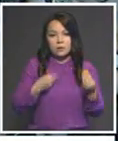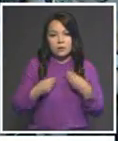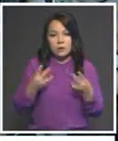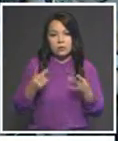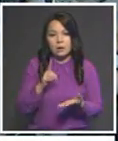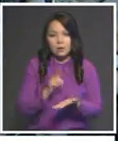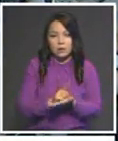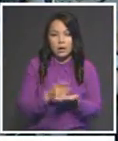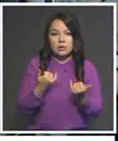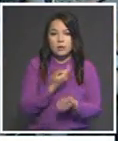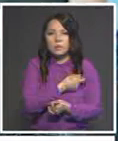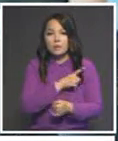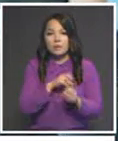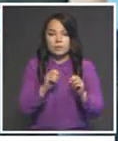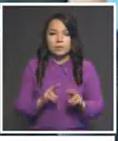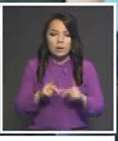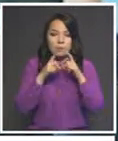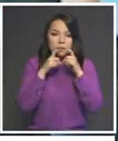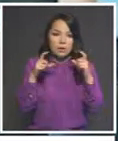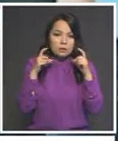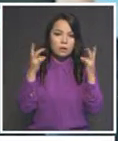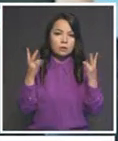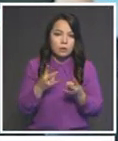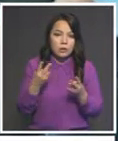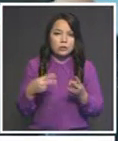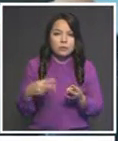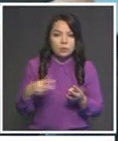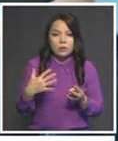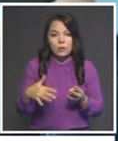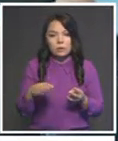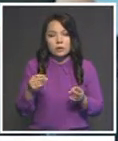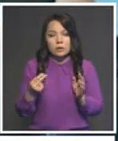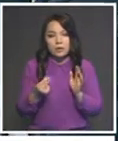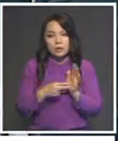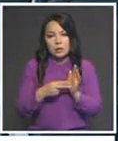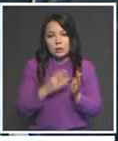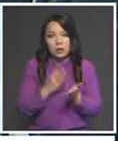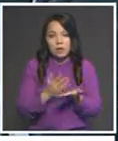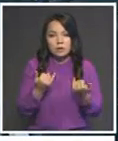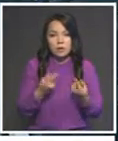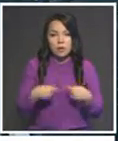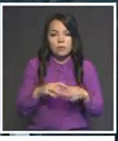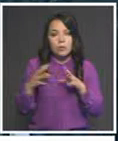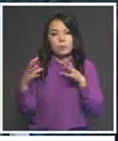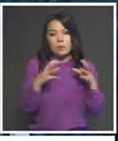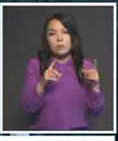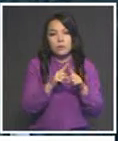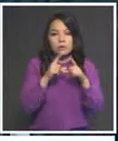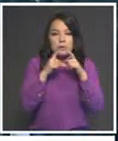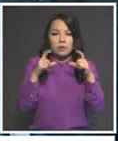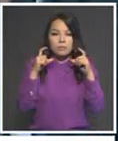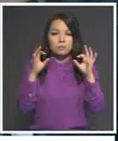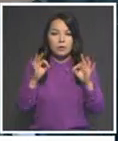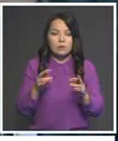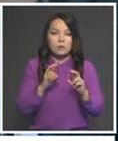абзал. Яғни медициналық маска. Нарықтағы бағасы 20-50 теңге тұрады. Сондай қоғамдық көлікке мінгенде де тағып алған